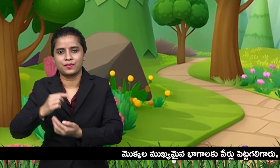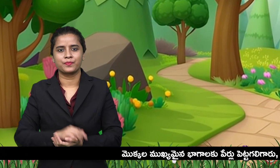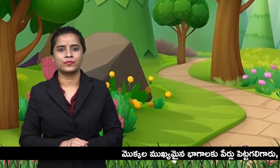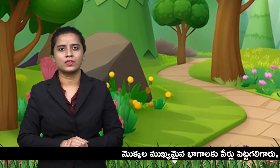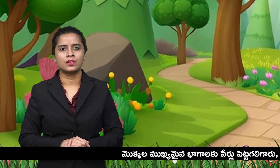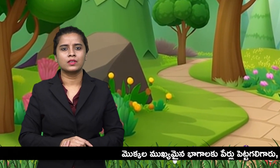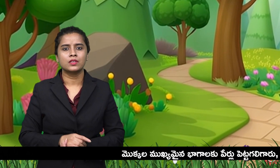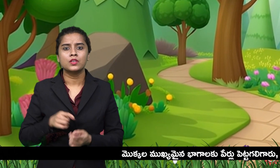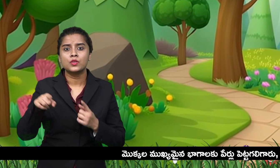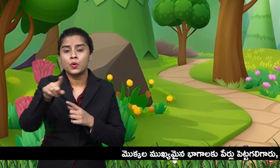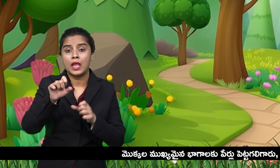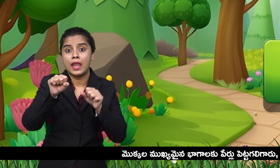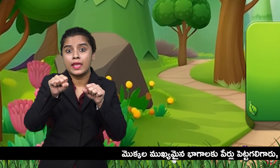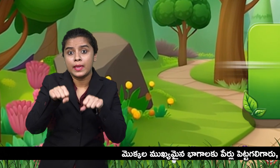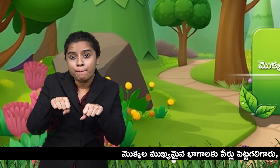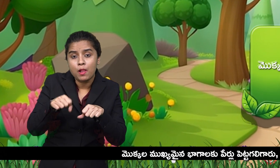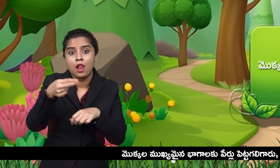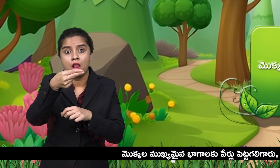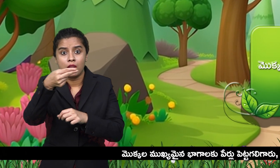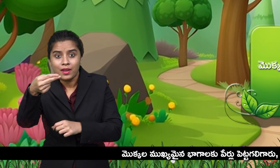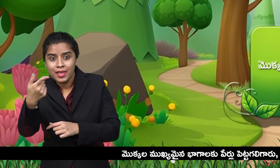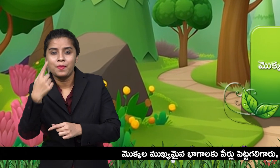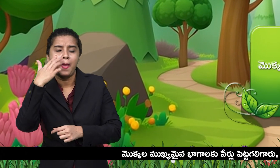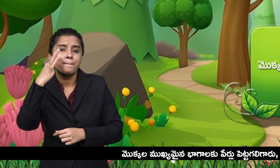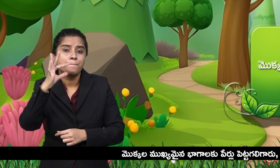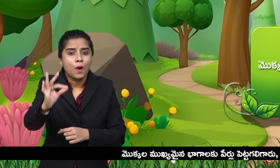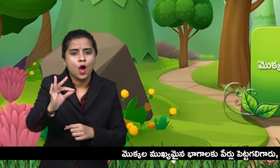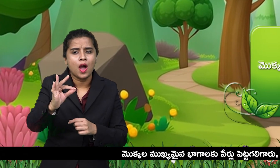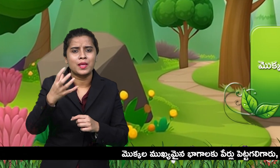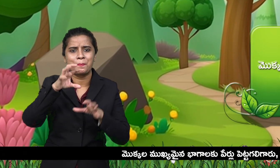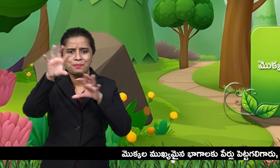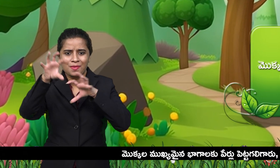మొక్కలు ముఖ్యమైన భాగాలకు పేర్లు పెట్టగలిగారు.